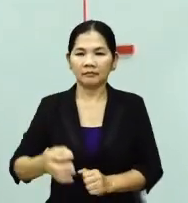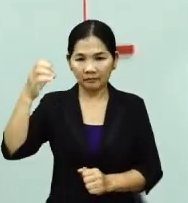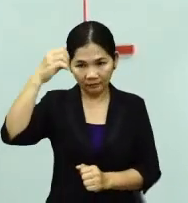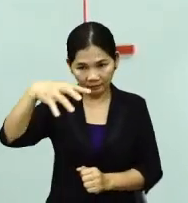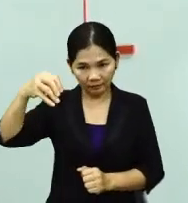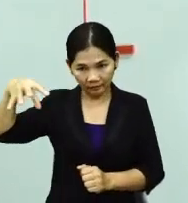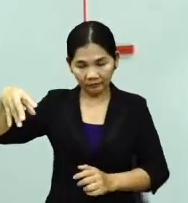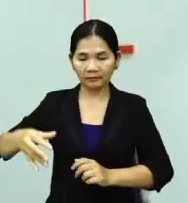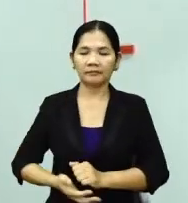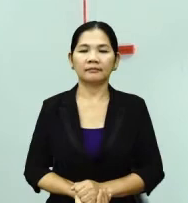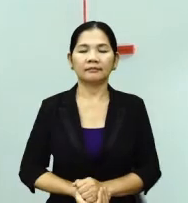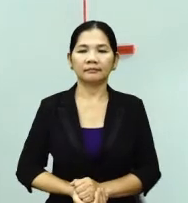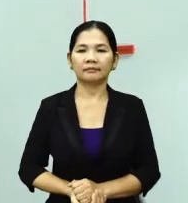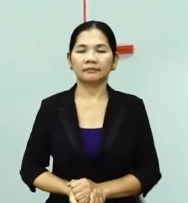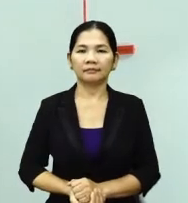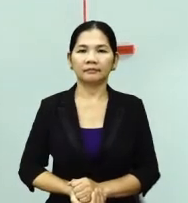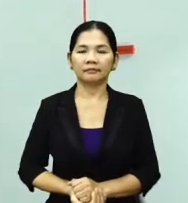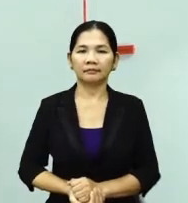chạm ngày